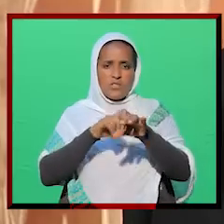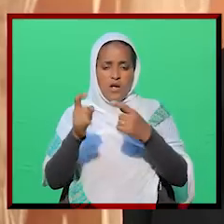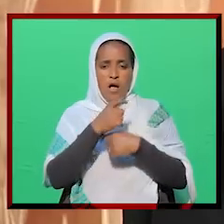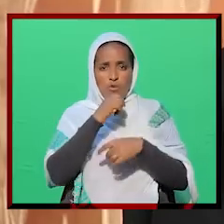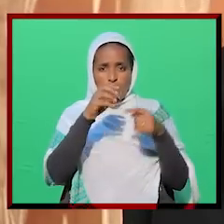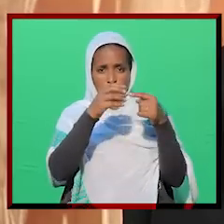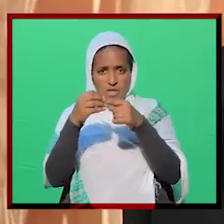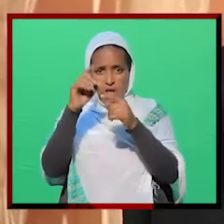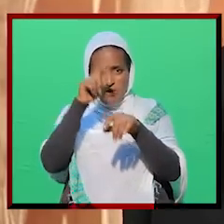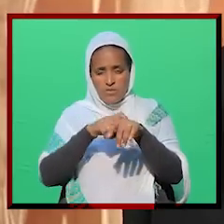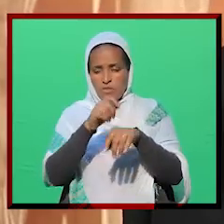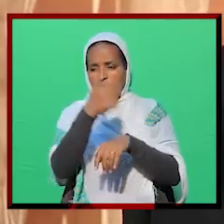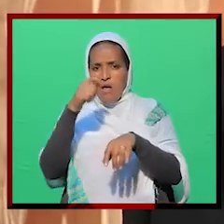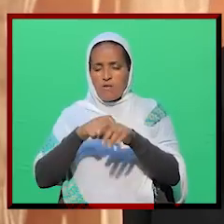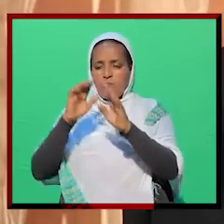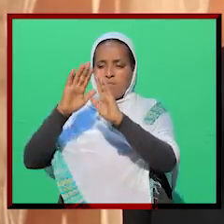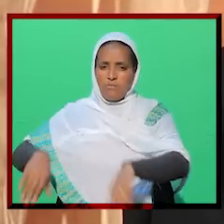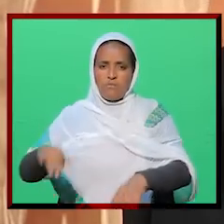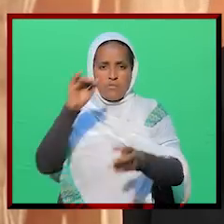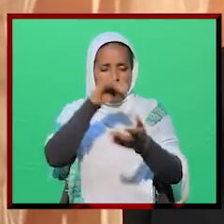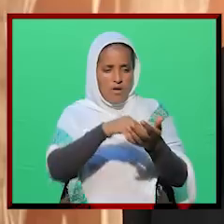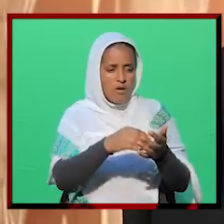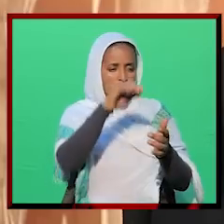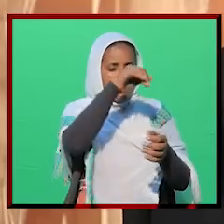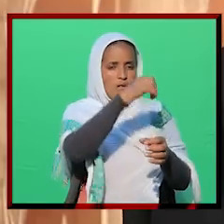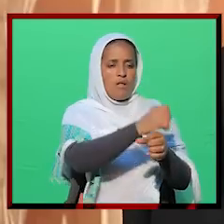ይላያሉ ይህ ማለት